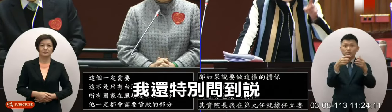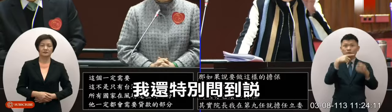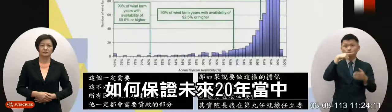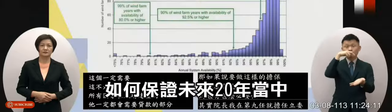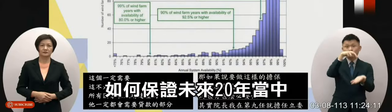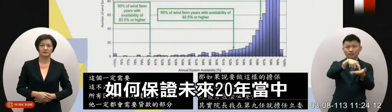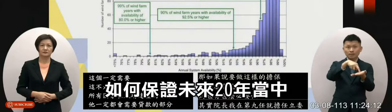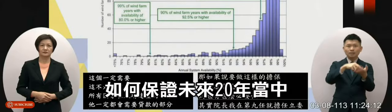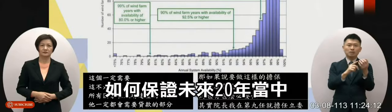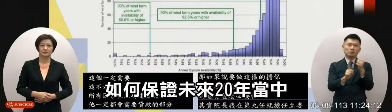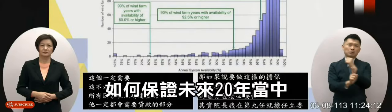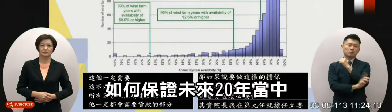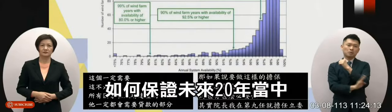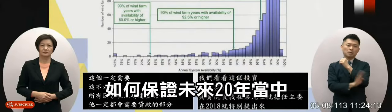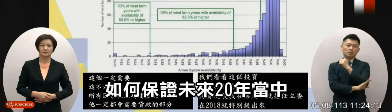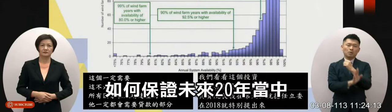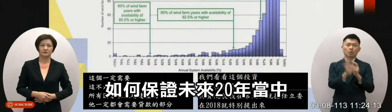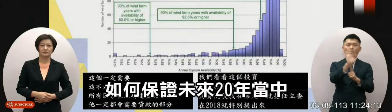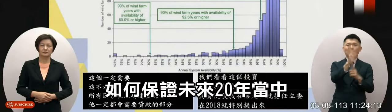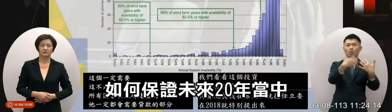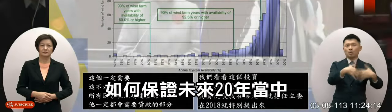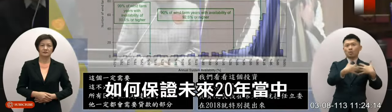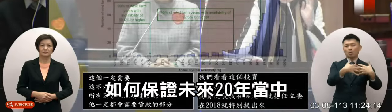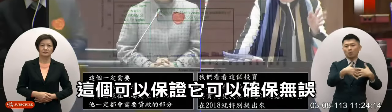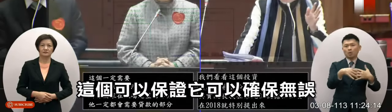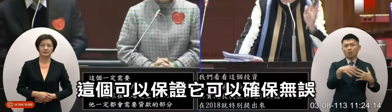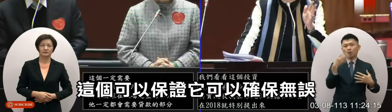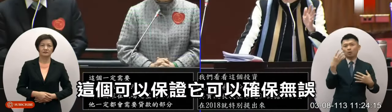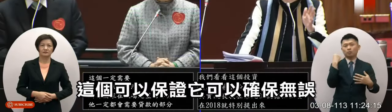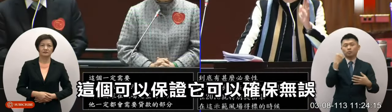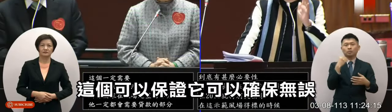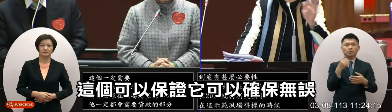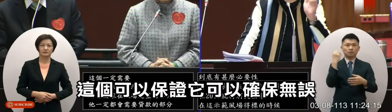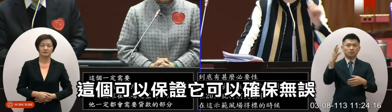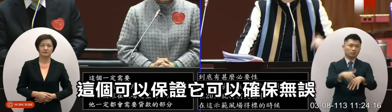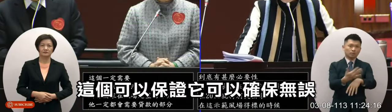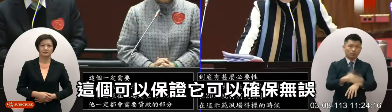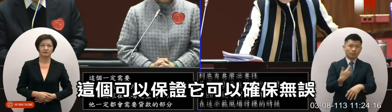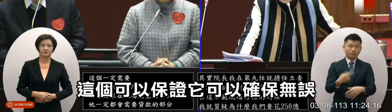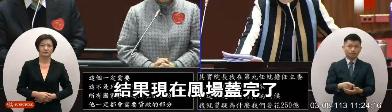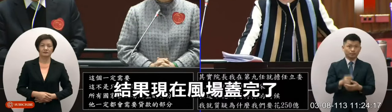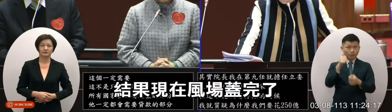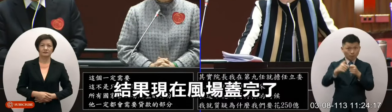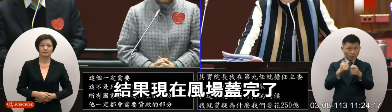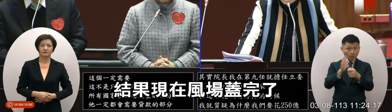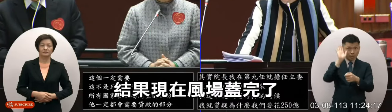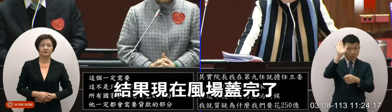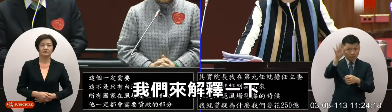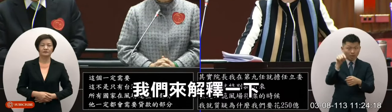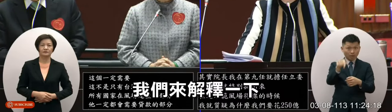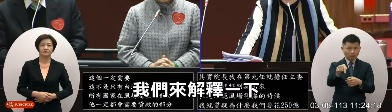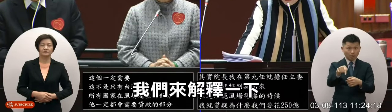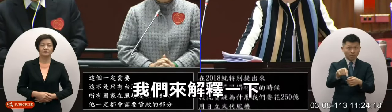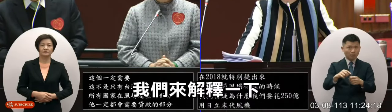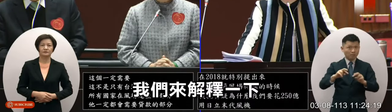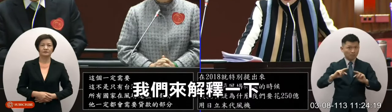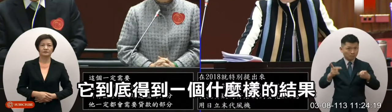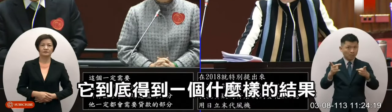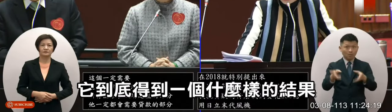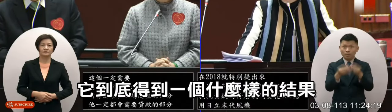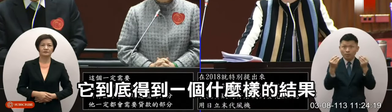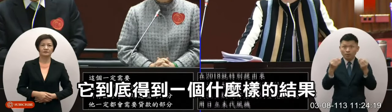问到说如何保证未来20年当中这个可以保证，还可以确保无误。结果现在风场盖完了，我们来检视